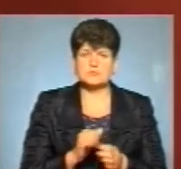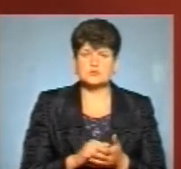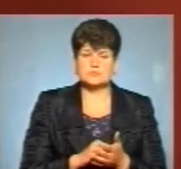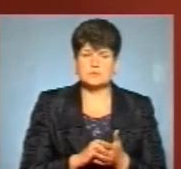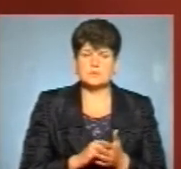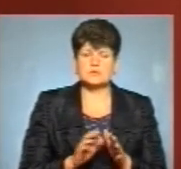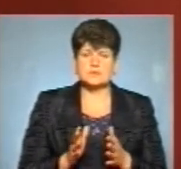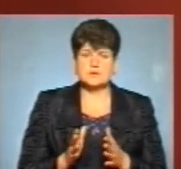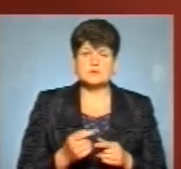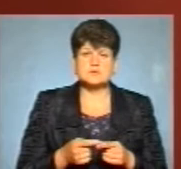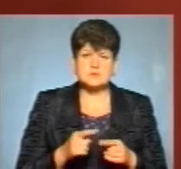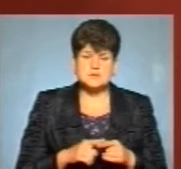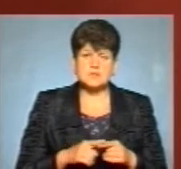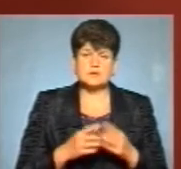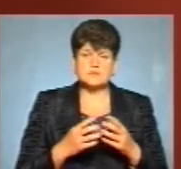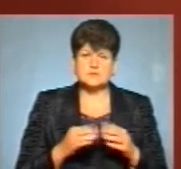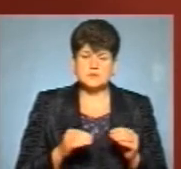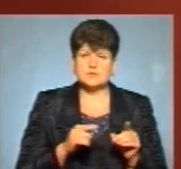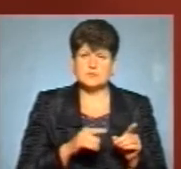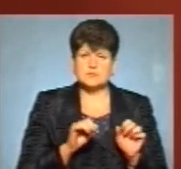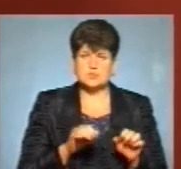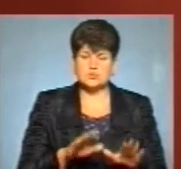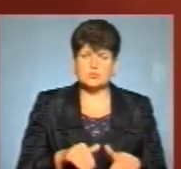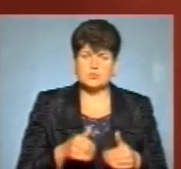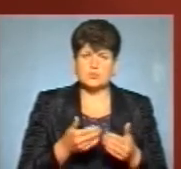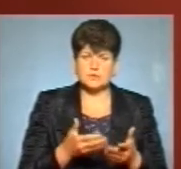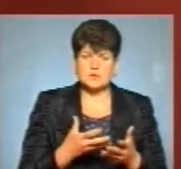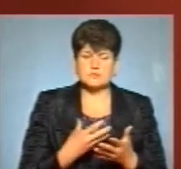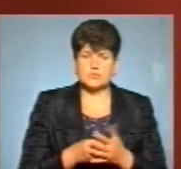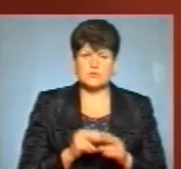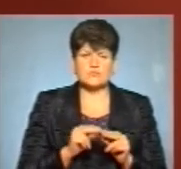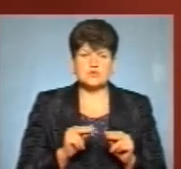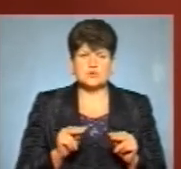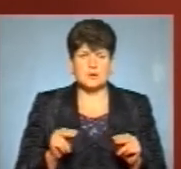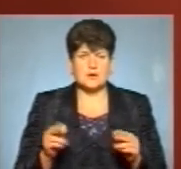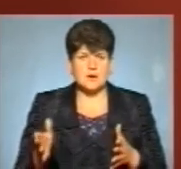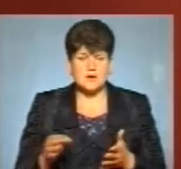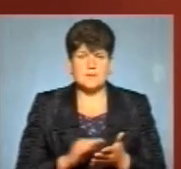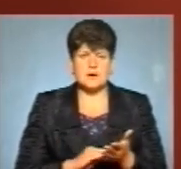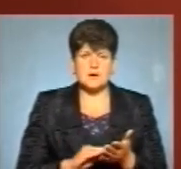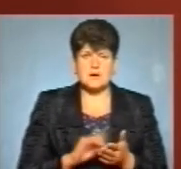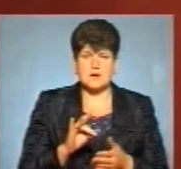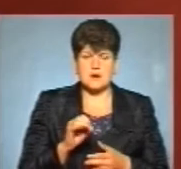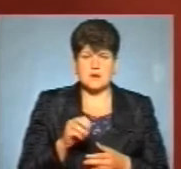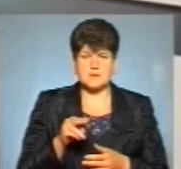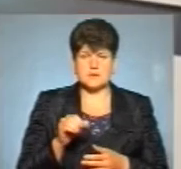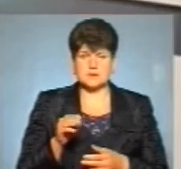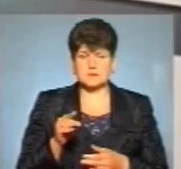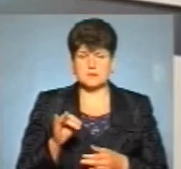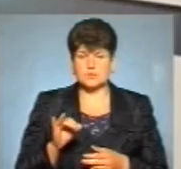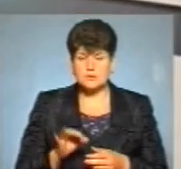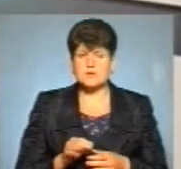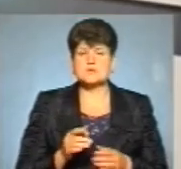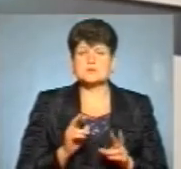варіанті? Ну, це вже вони можуть подати своїм вчителям чи репетиторам, з якими вони працювали, для